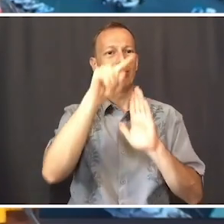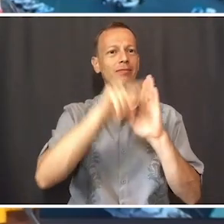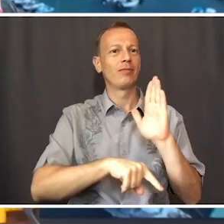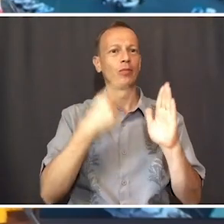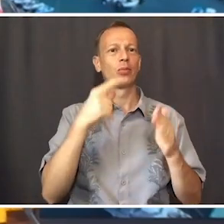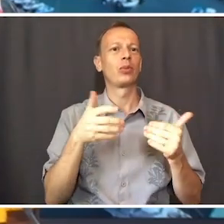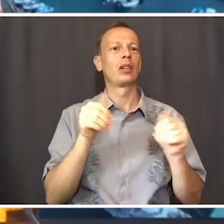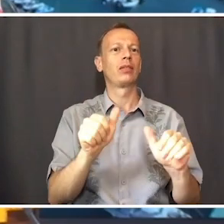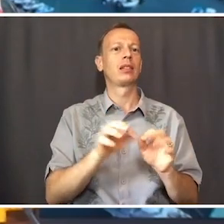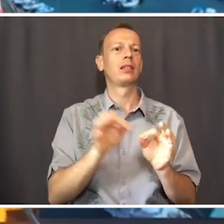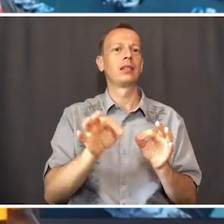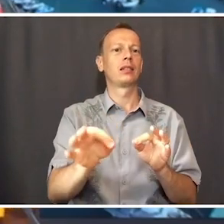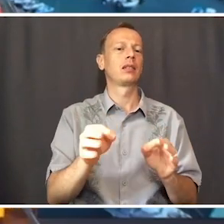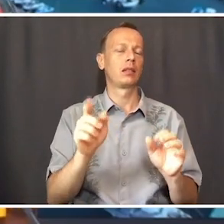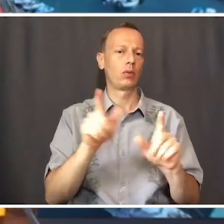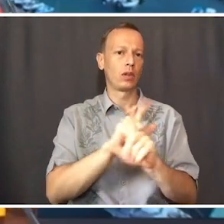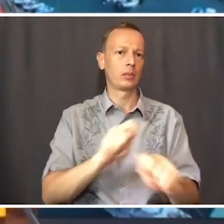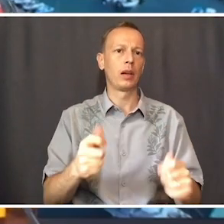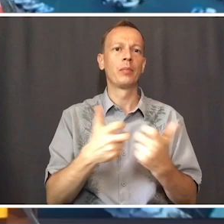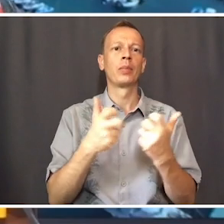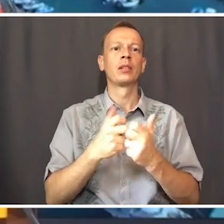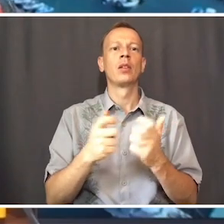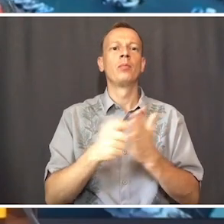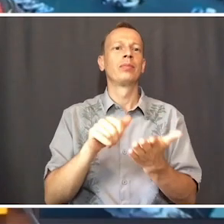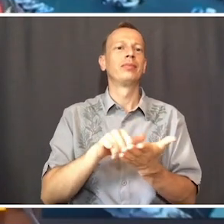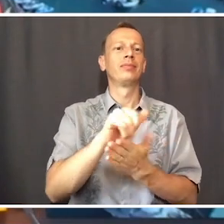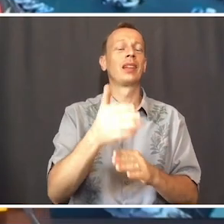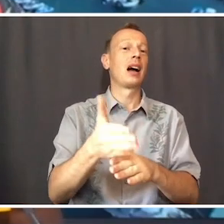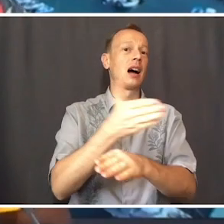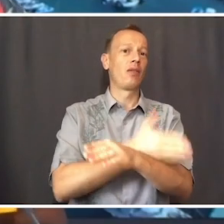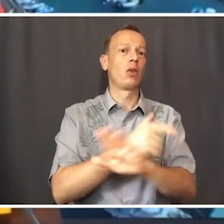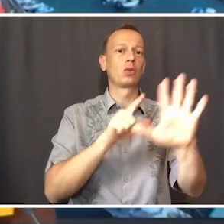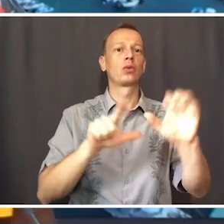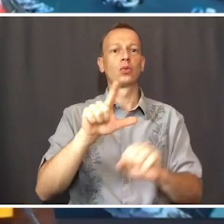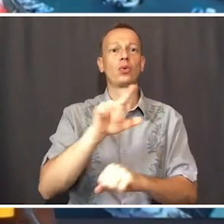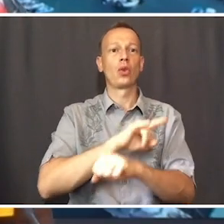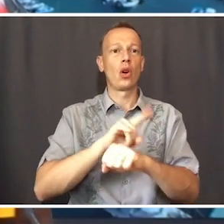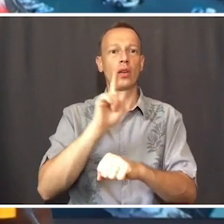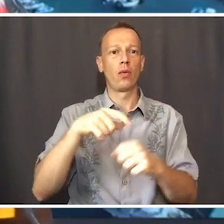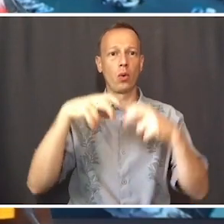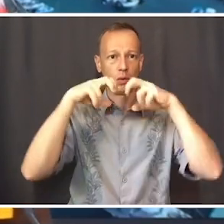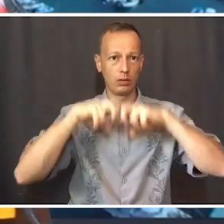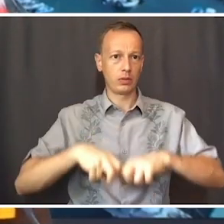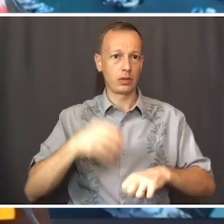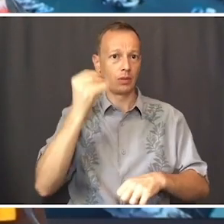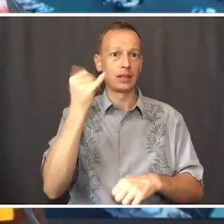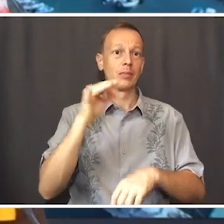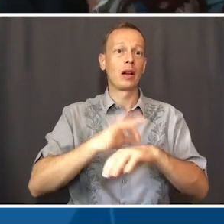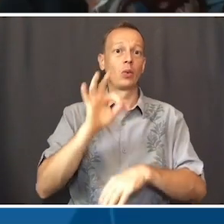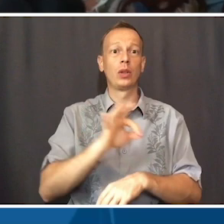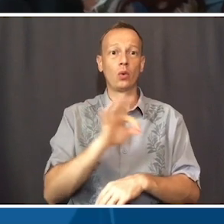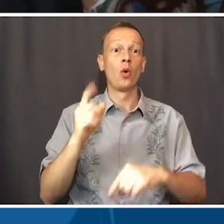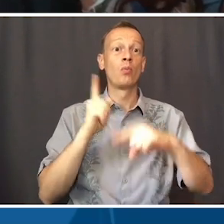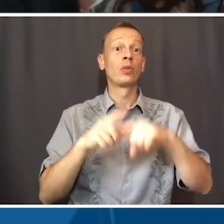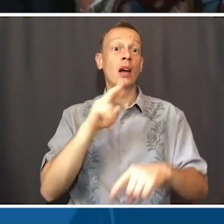moins de 72 heures avant le départ. Une assurance voyage est obligatoire. Plus de détails avec Natacha Silagi et Mirko Vanfo. Le